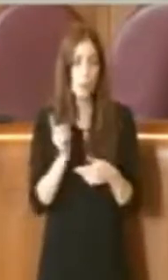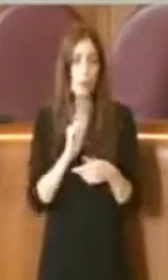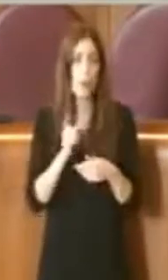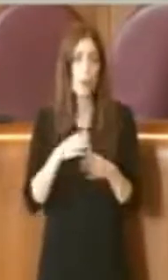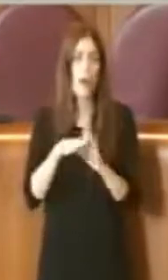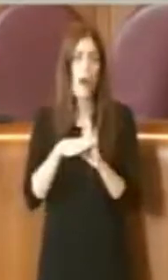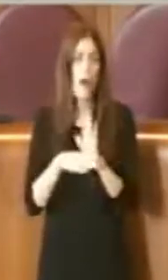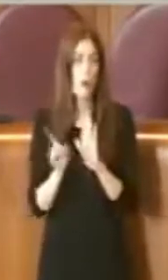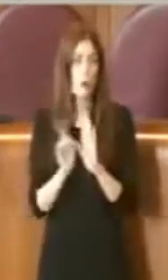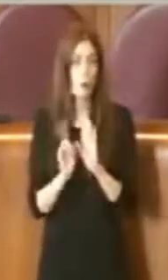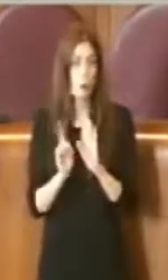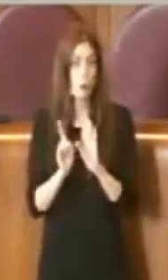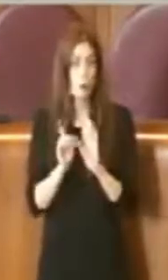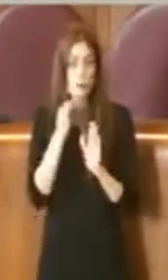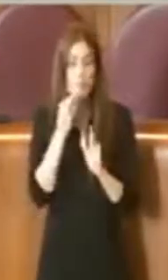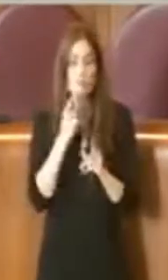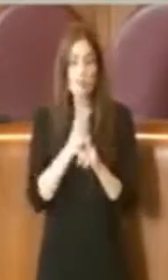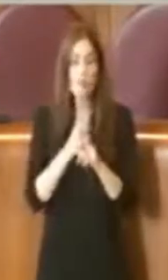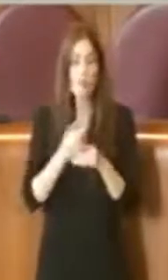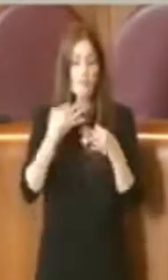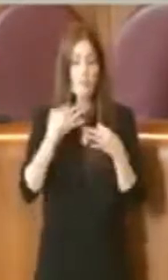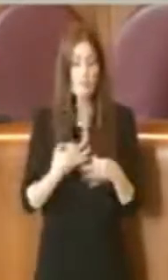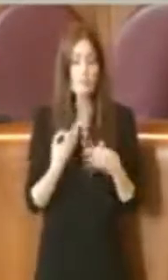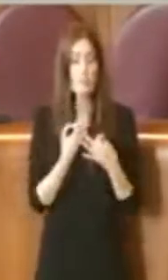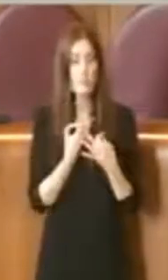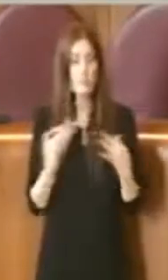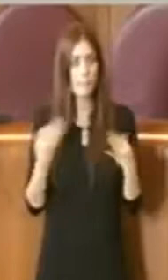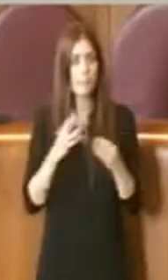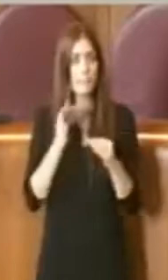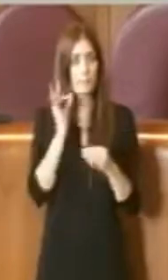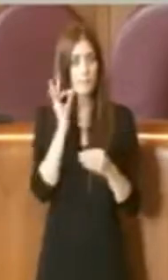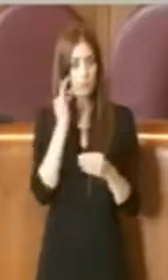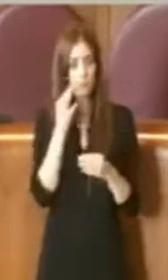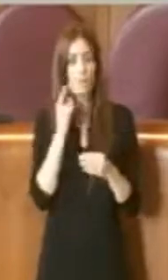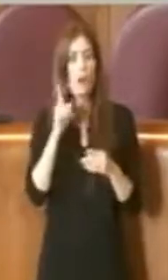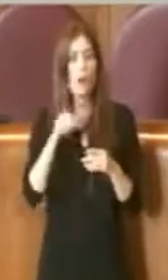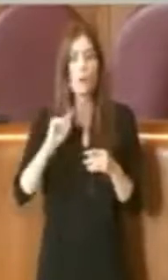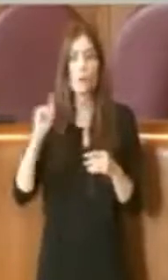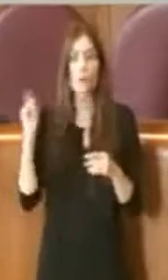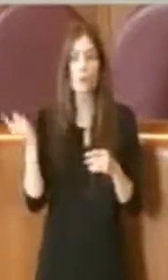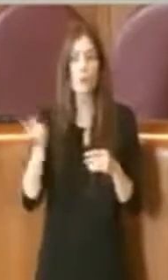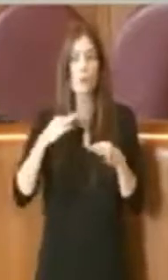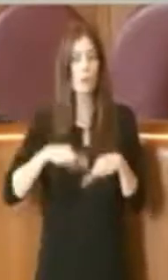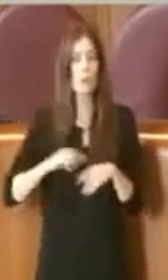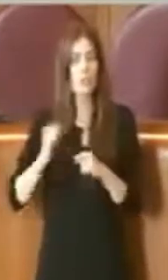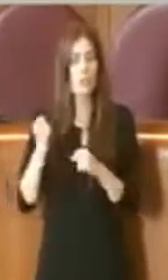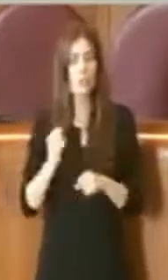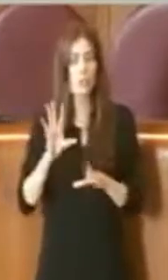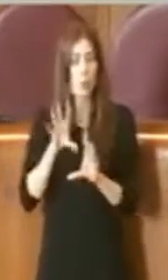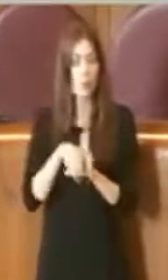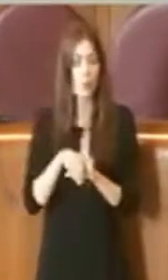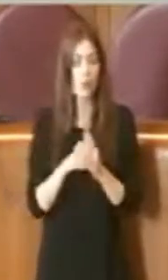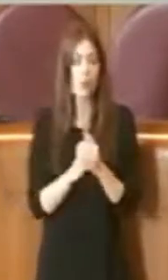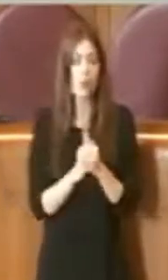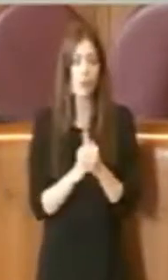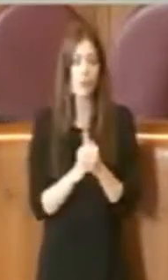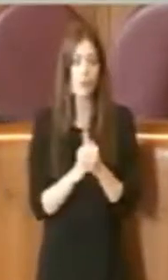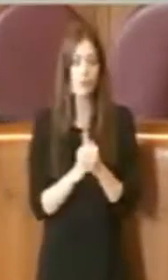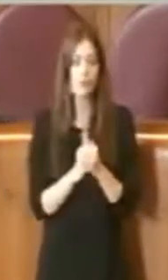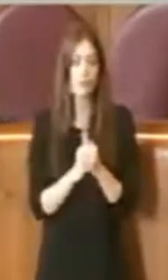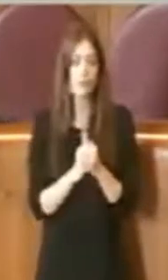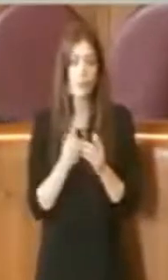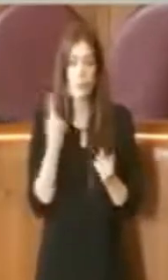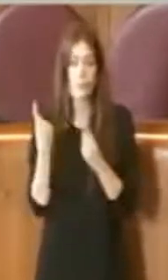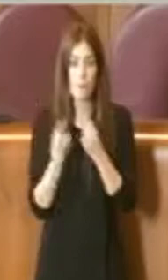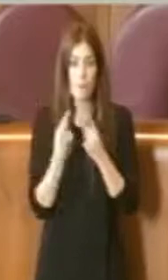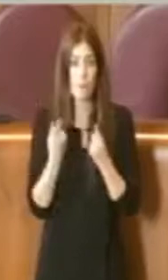con atteggiamento propositivo e costruttivo da parte di tutti i livelli istituzionali coinvolti. Alla luce delle tante